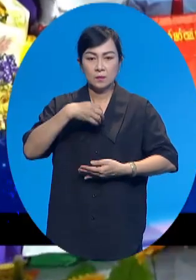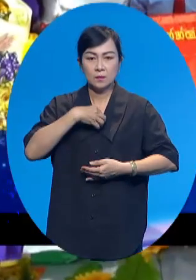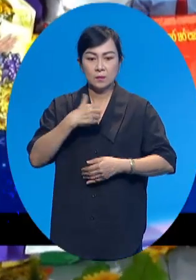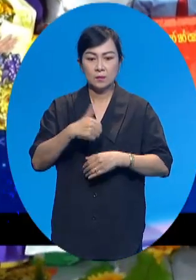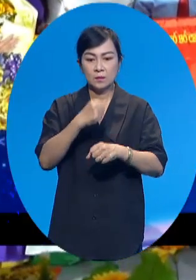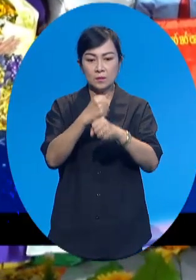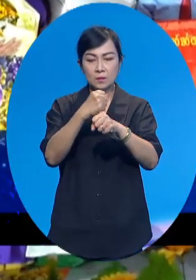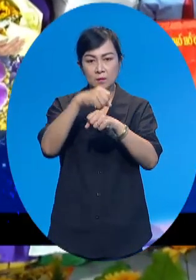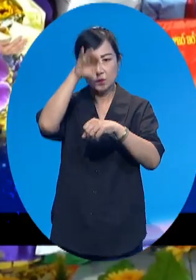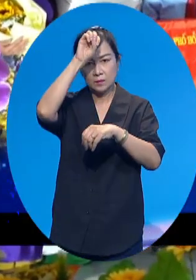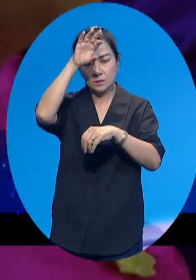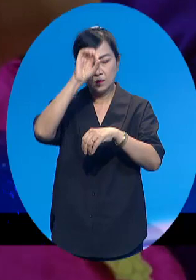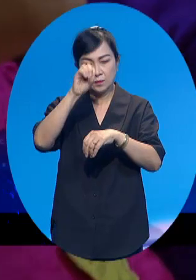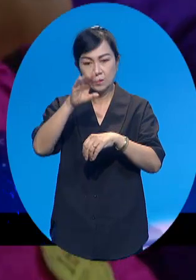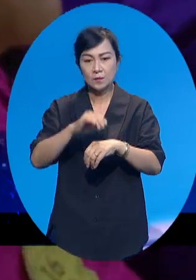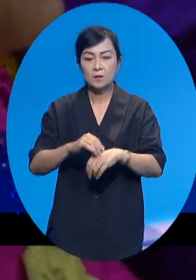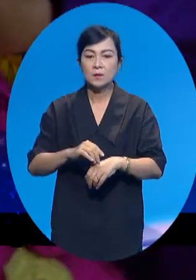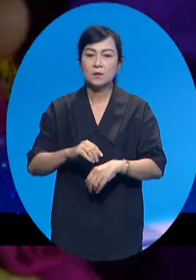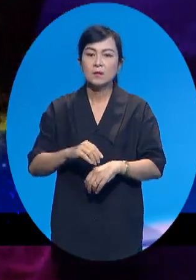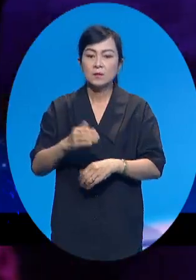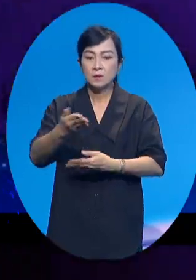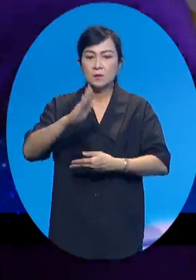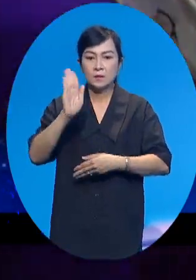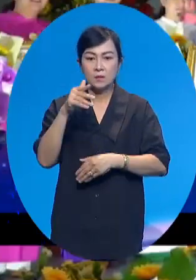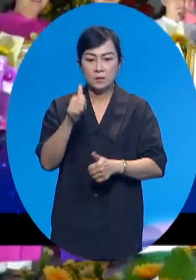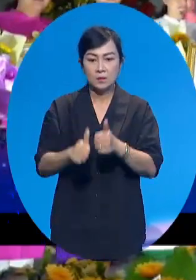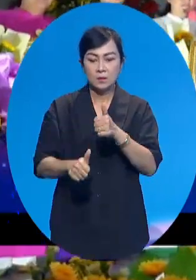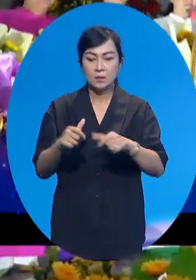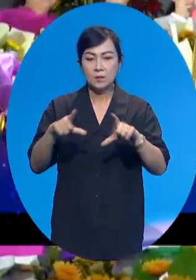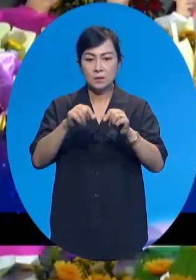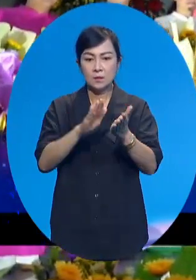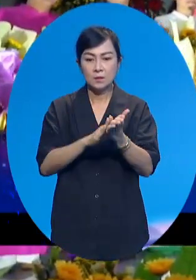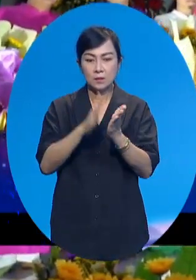vì sự nghiệp giáo dục, nhiều đơn vị và cá nhân nhận cờ thi đua bằng khen của Ủy ban Nhân